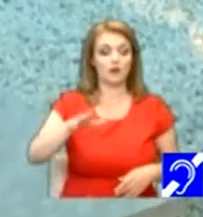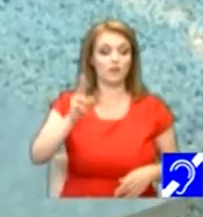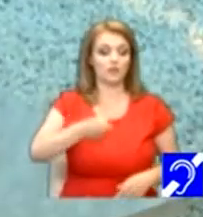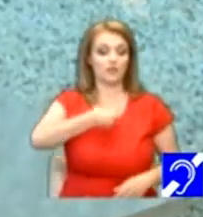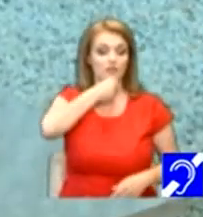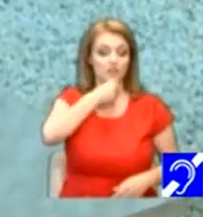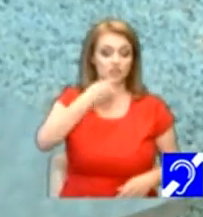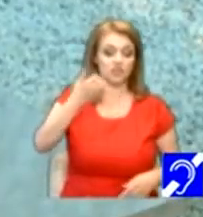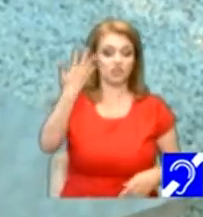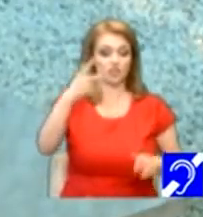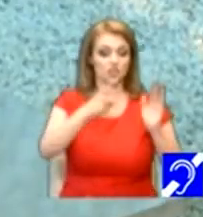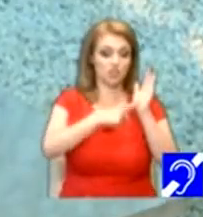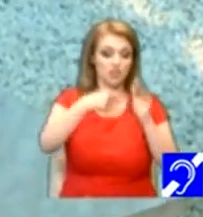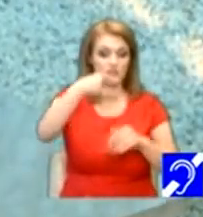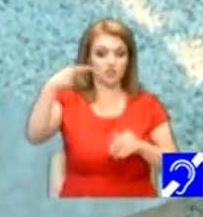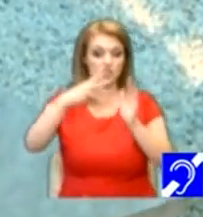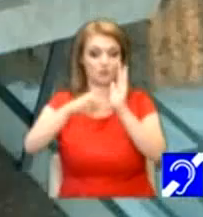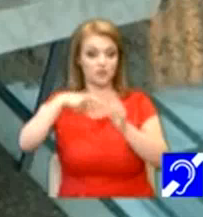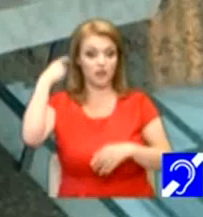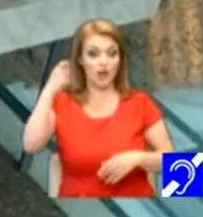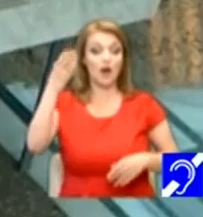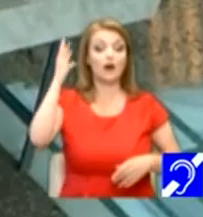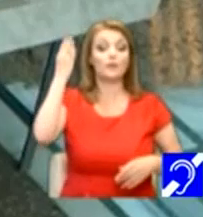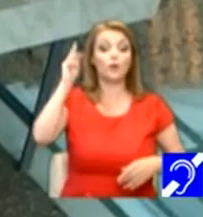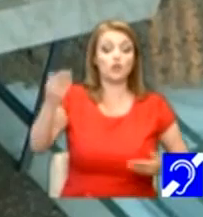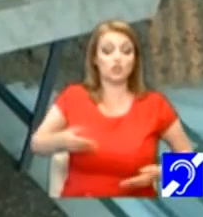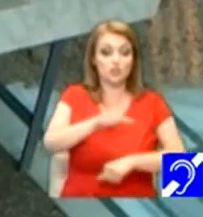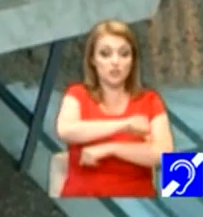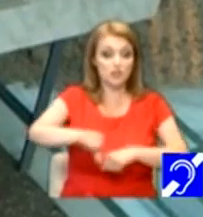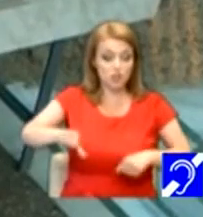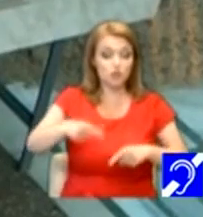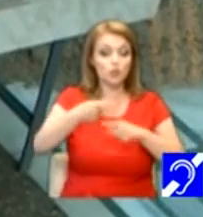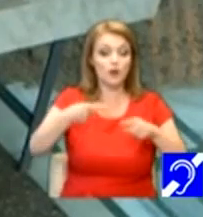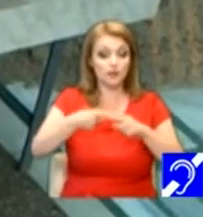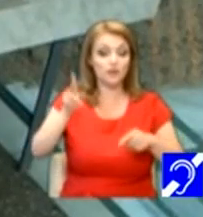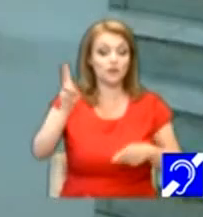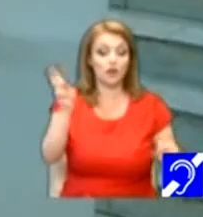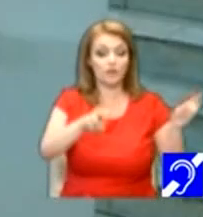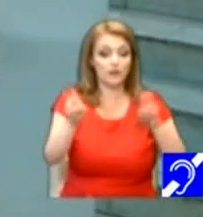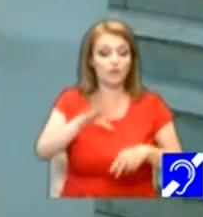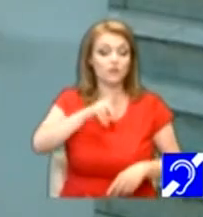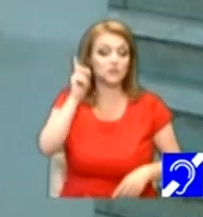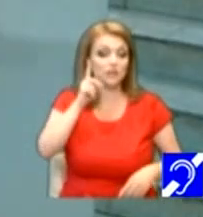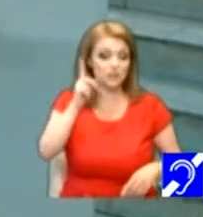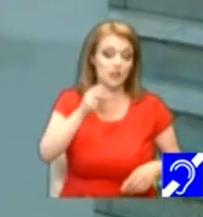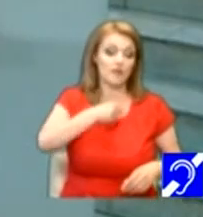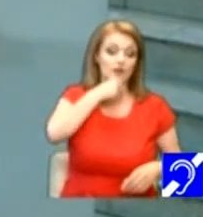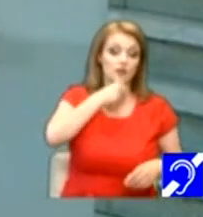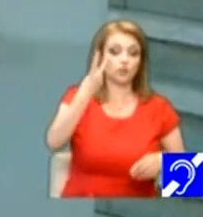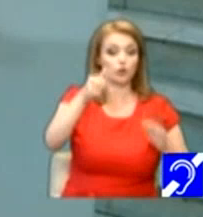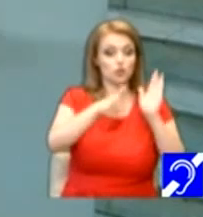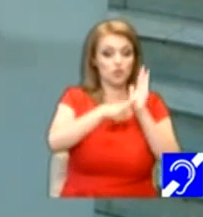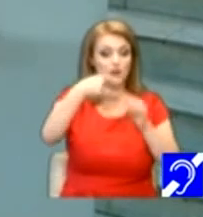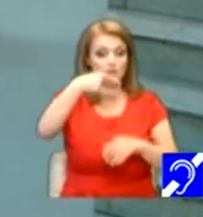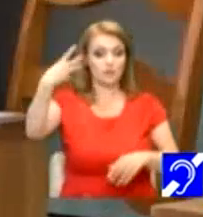vârstă 56-70 de ani, în timp ce în diaspora aproape jumătate dintre votanți au fost tinerii cu vârsta cuprinsă între 26